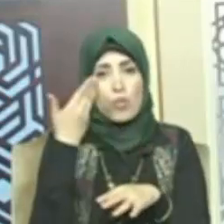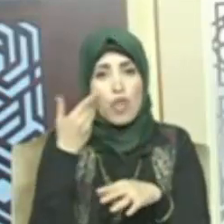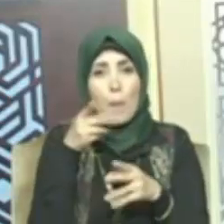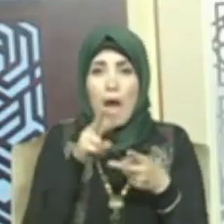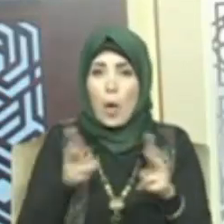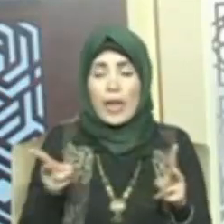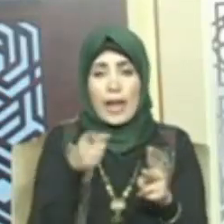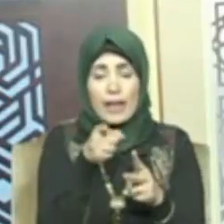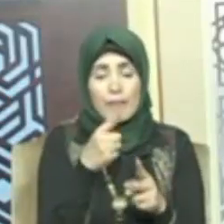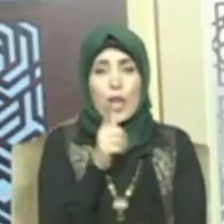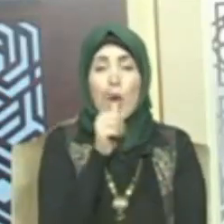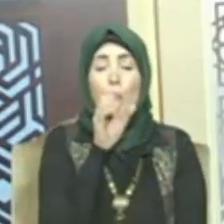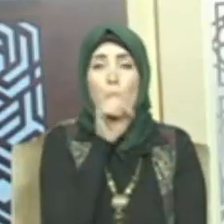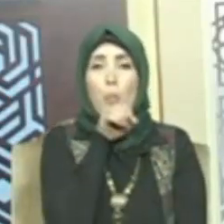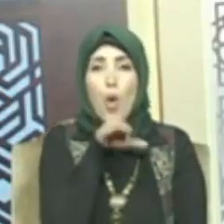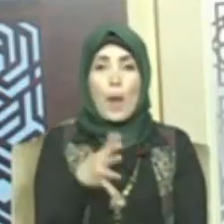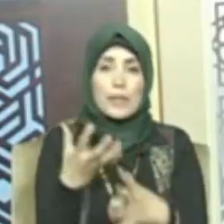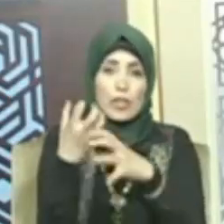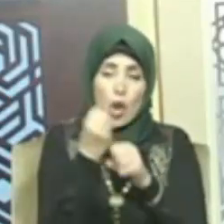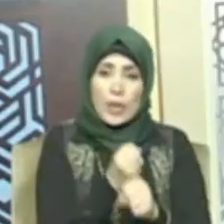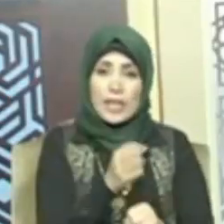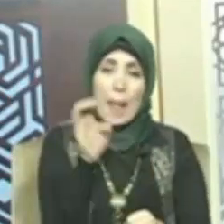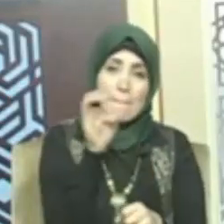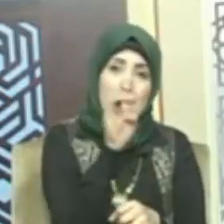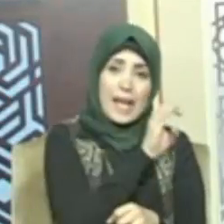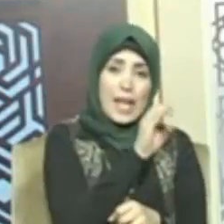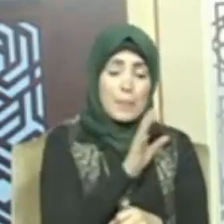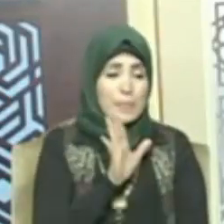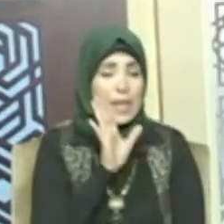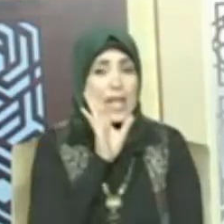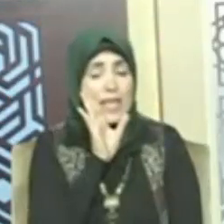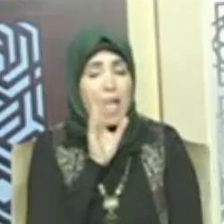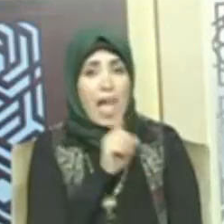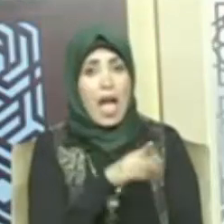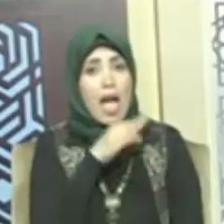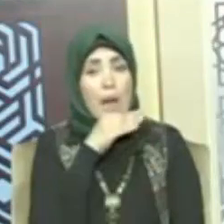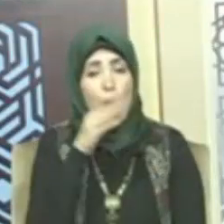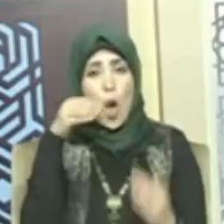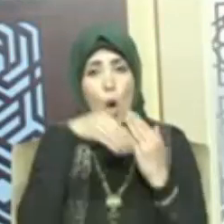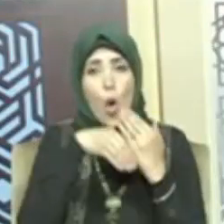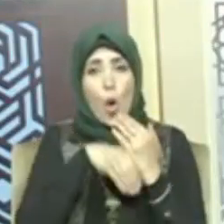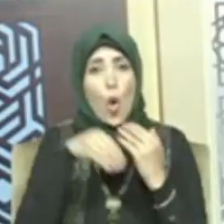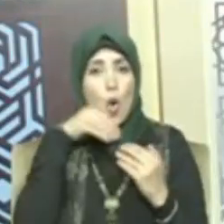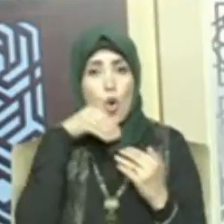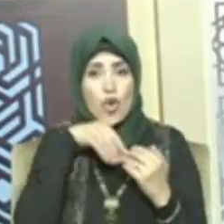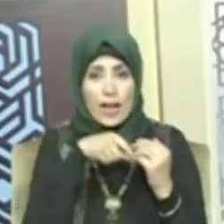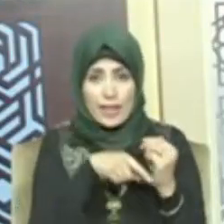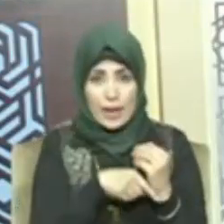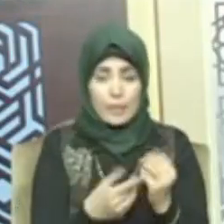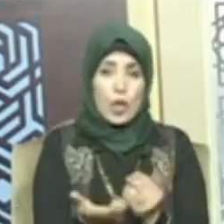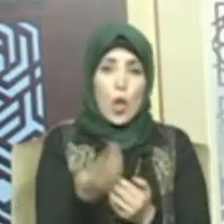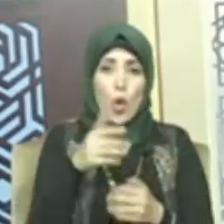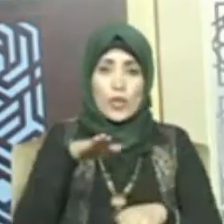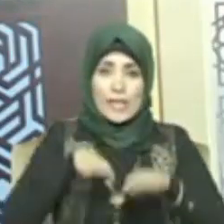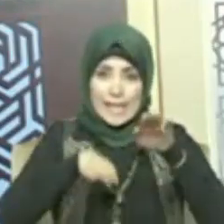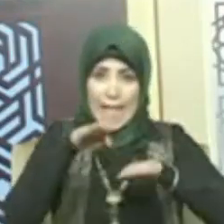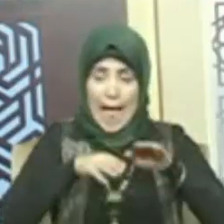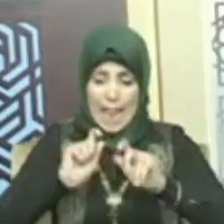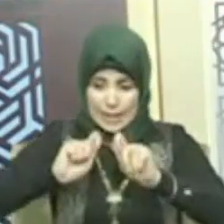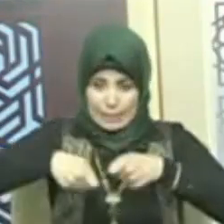صلى الله عليه وسلم: يا أبا هريرة، خذ نعلي